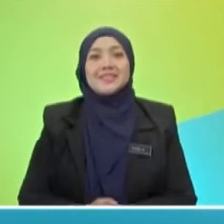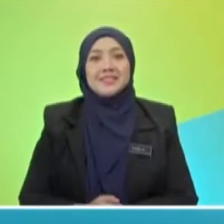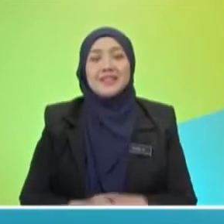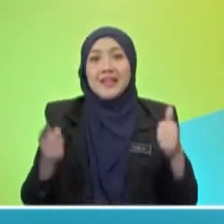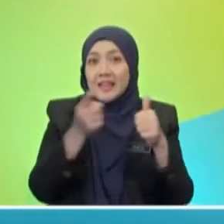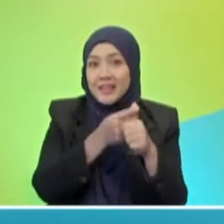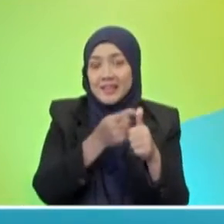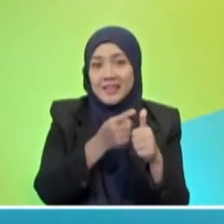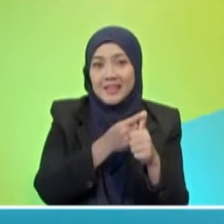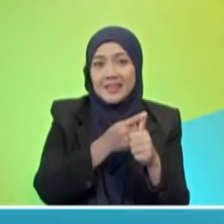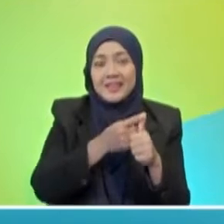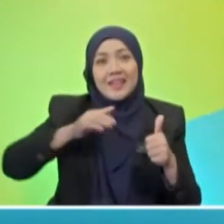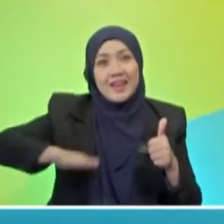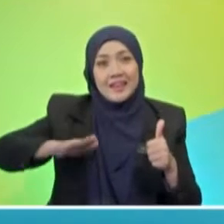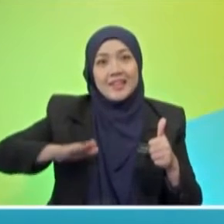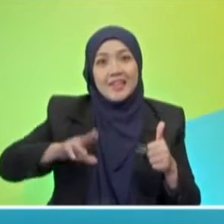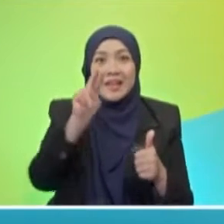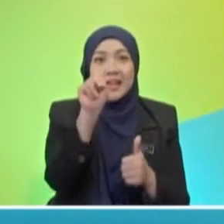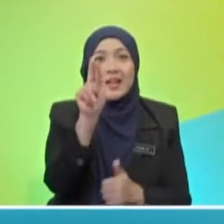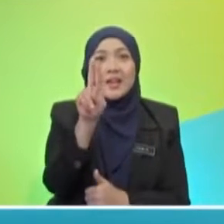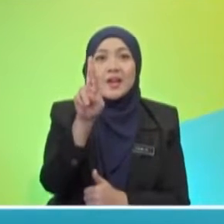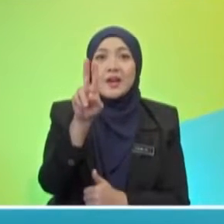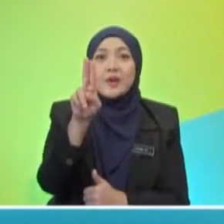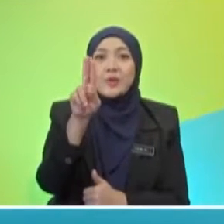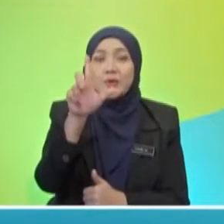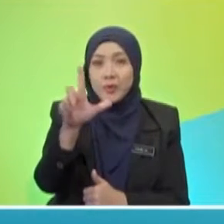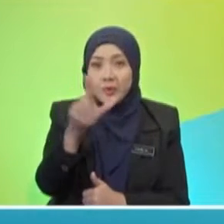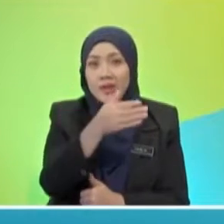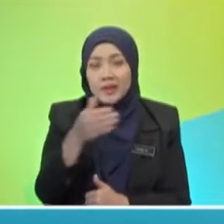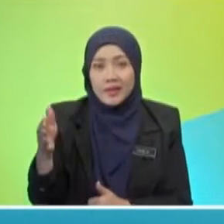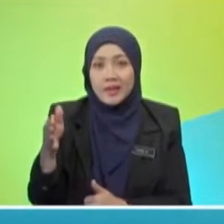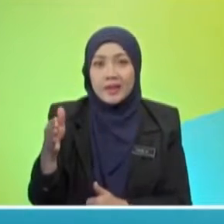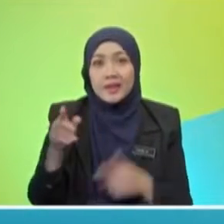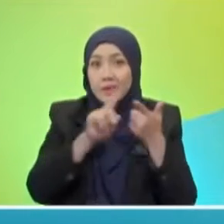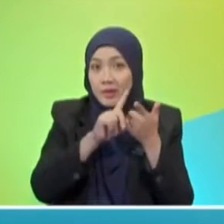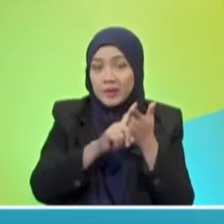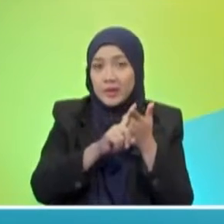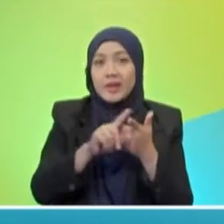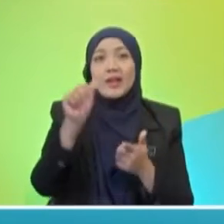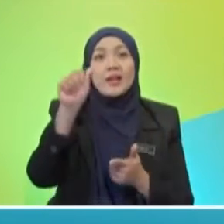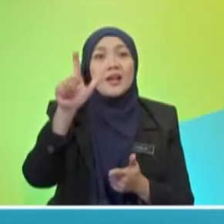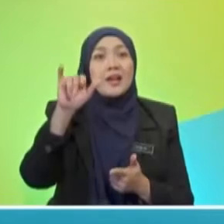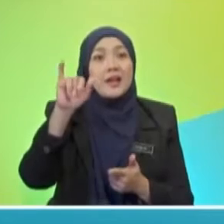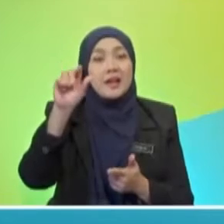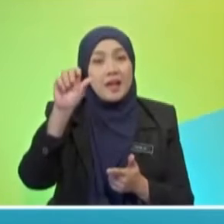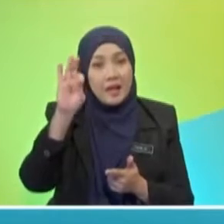daripada Nurul Aisyah, Munzir, Alif dan